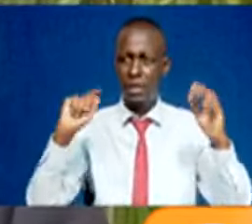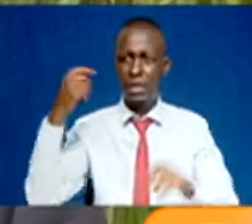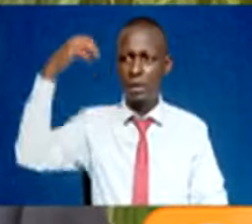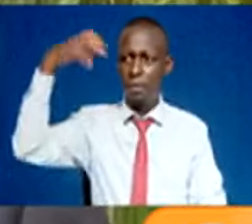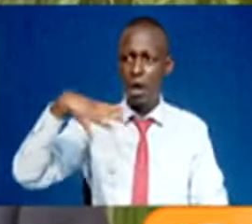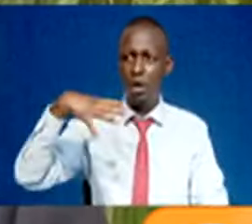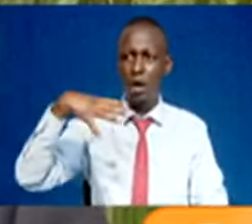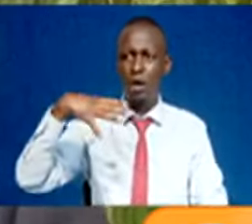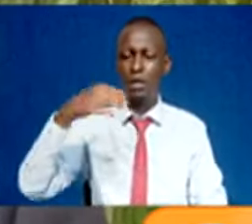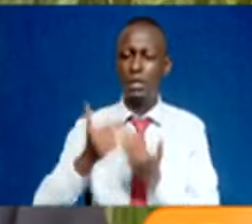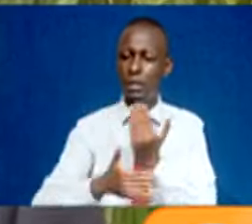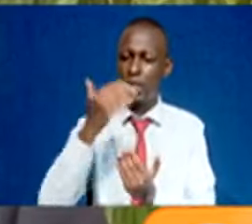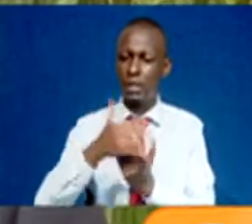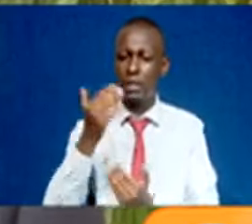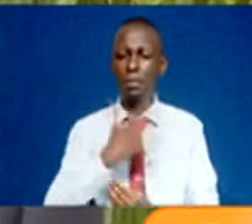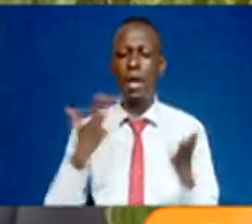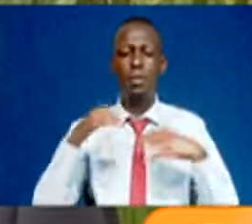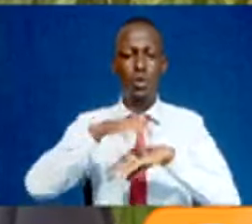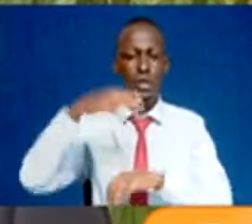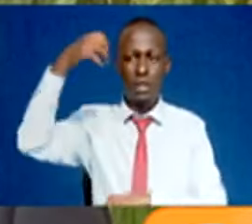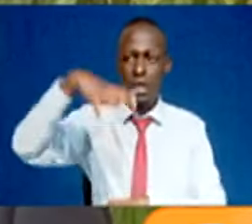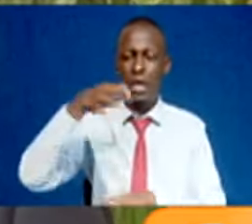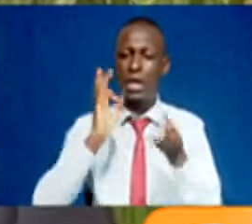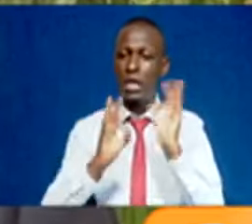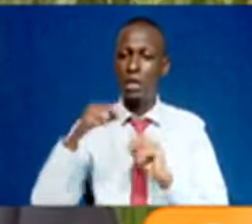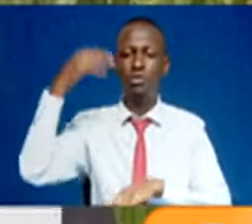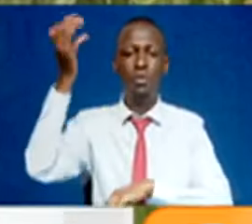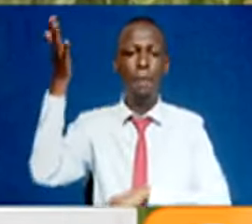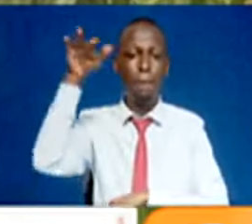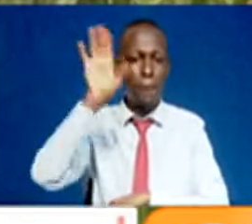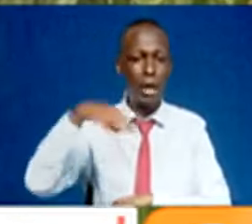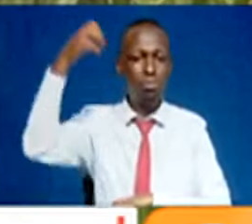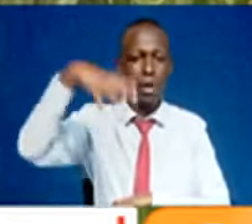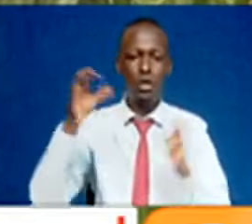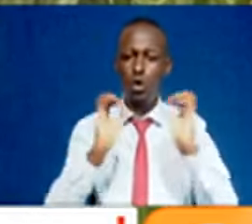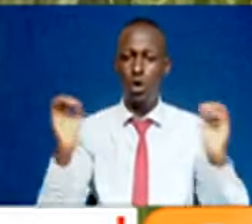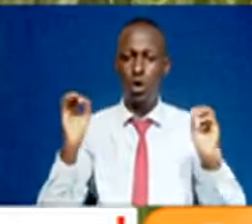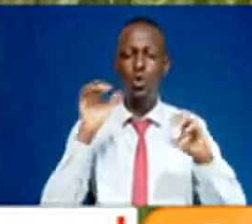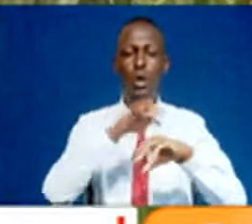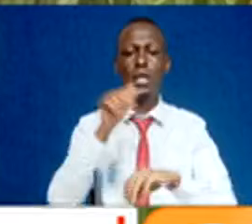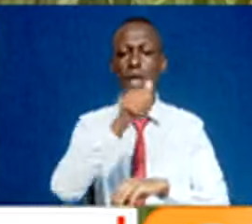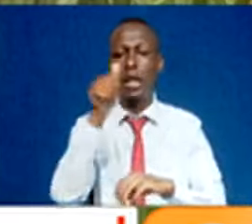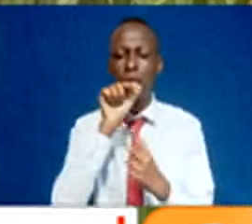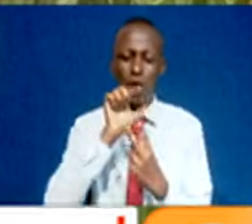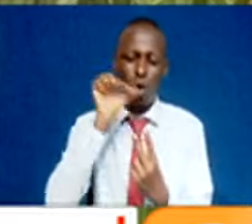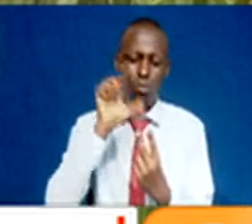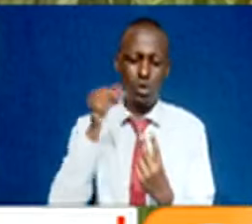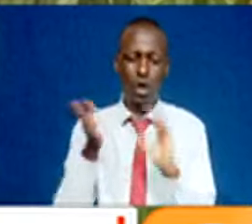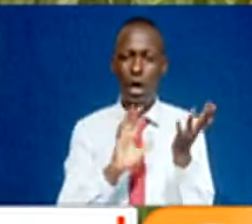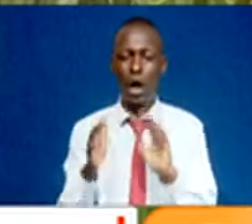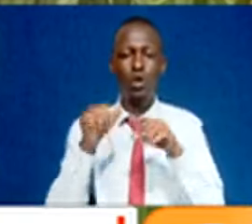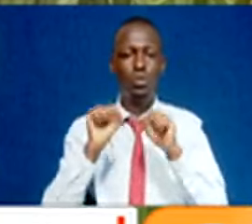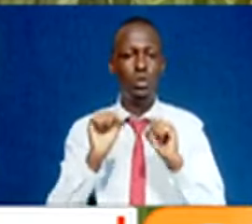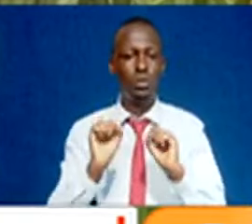ishughulikie watu wangu wapatiwe umeme. Ikiwa mtaki, basi tutafuta alternative way on how we can get